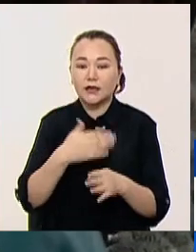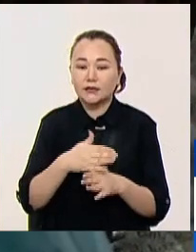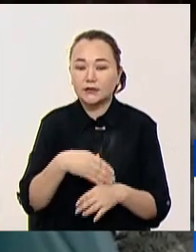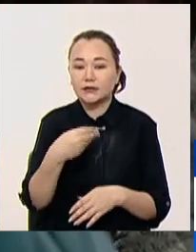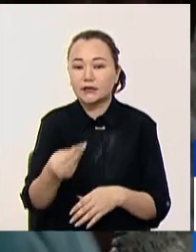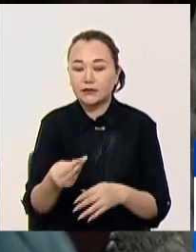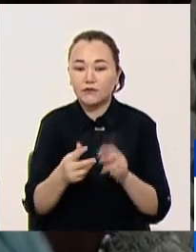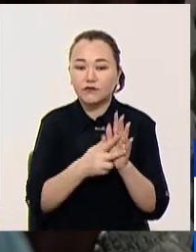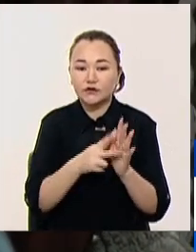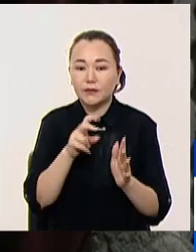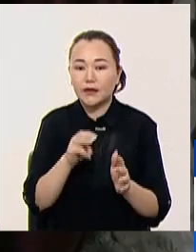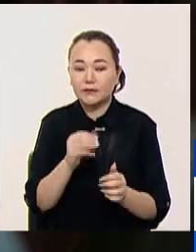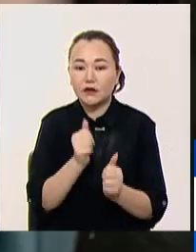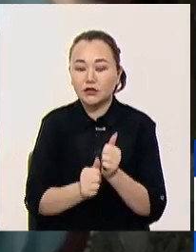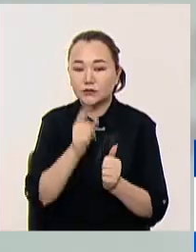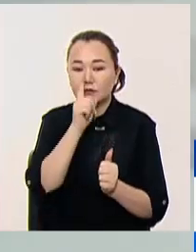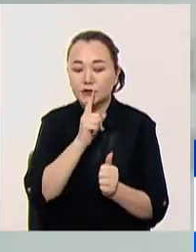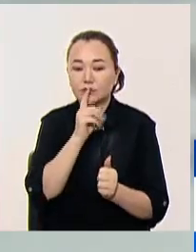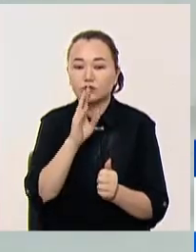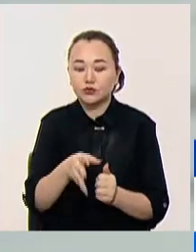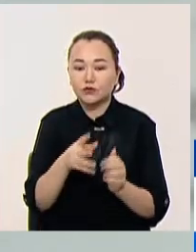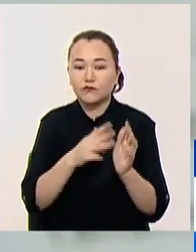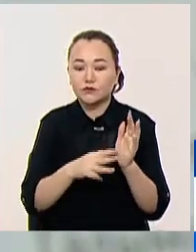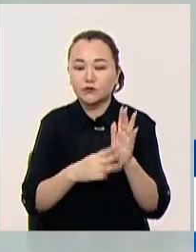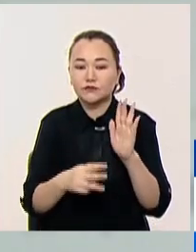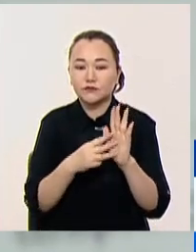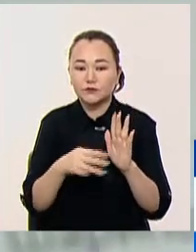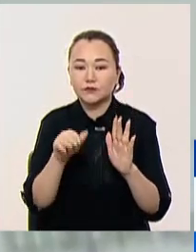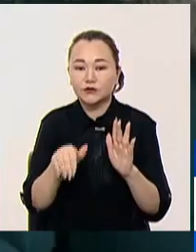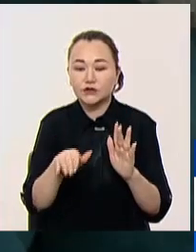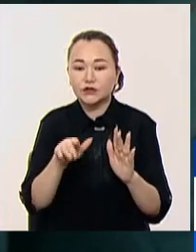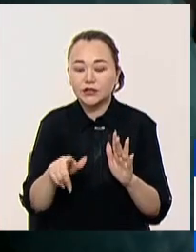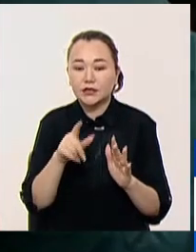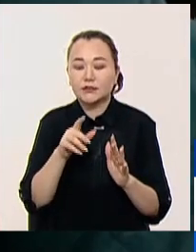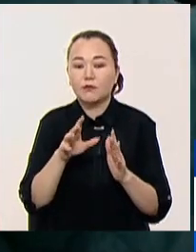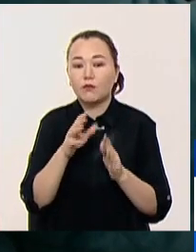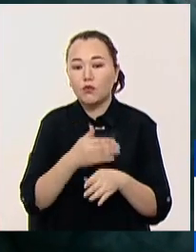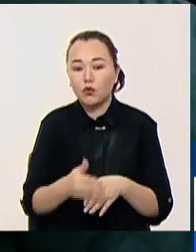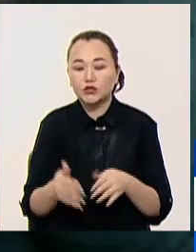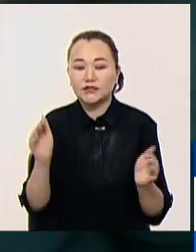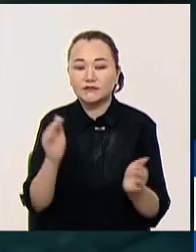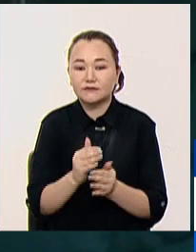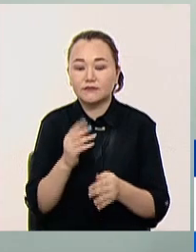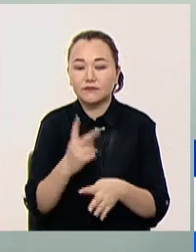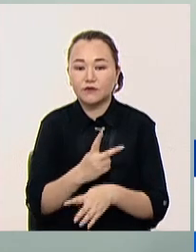Первые 8 лет ежемесячный платеж составит 88 тысяч тенге. Затем снизится